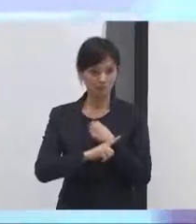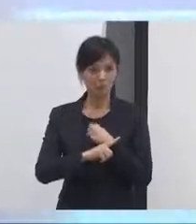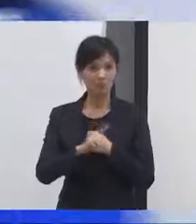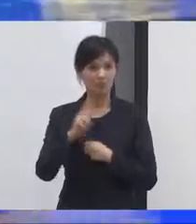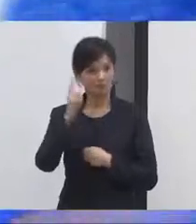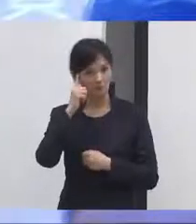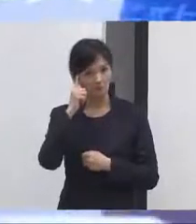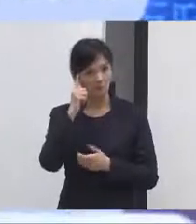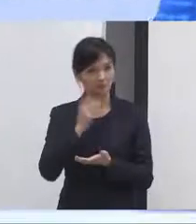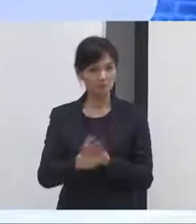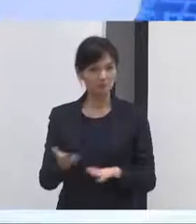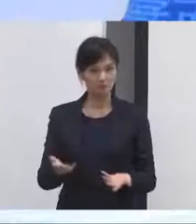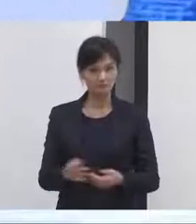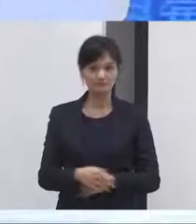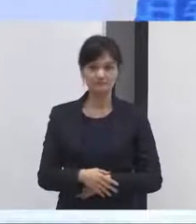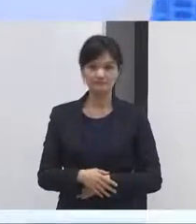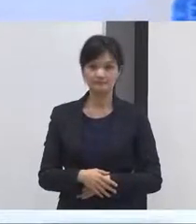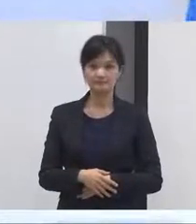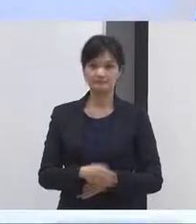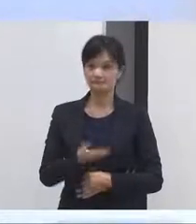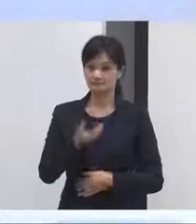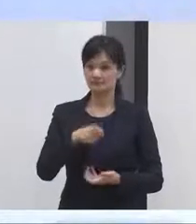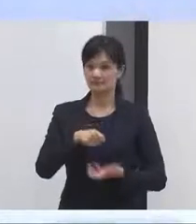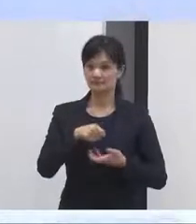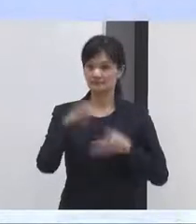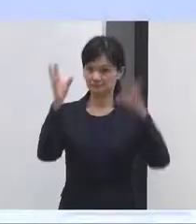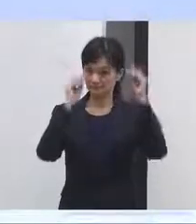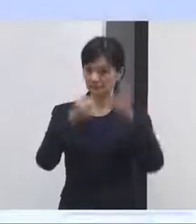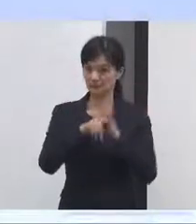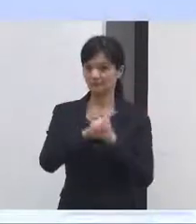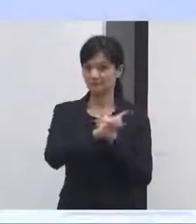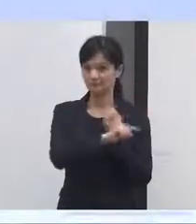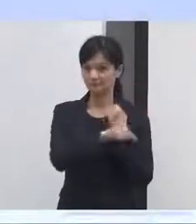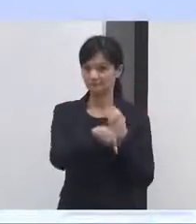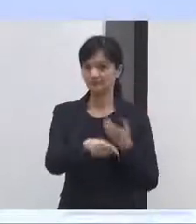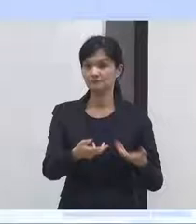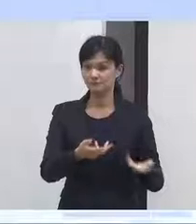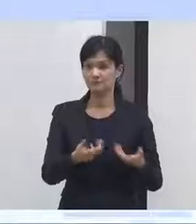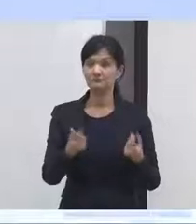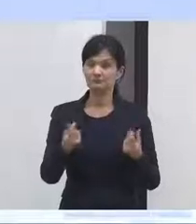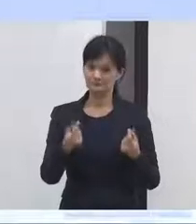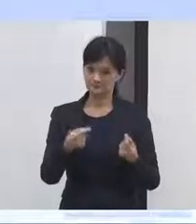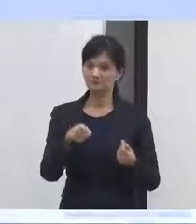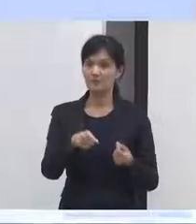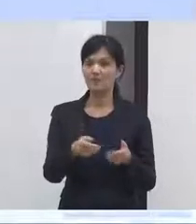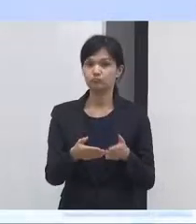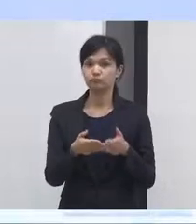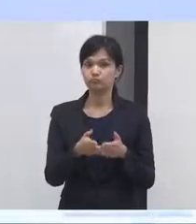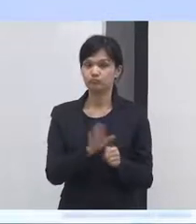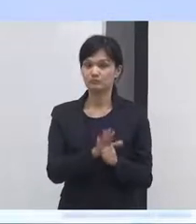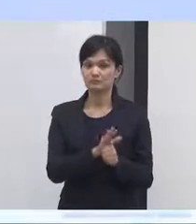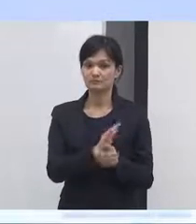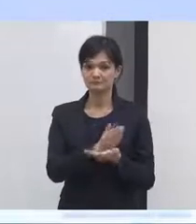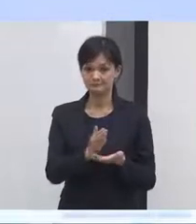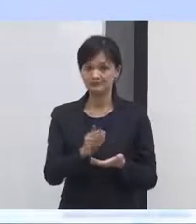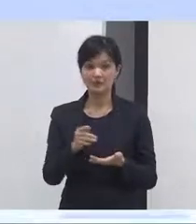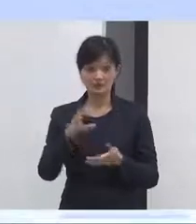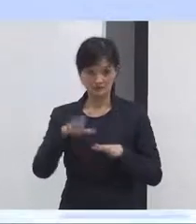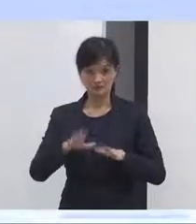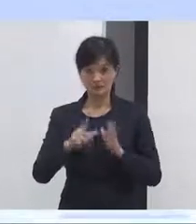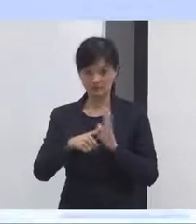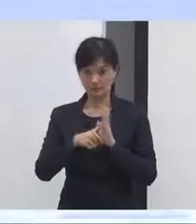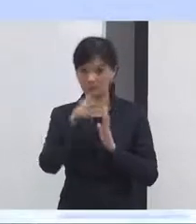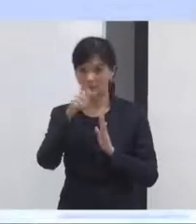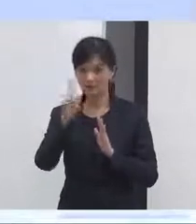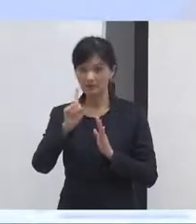刚刚其实 Ronnie 有提到说资料专法的部分，其实某些程度上也要解决这个问题，因为其实目前有一个法规叫做公